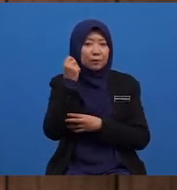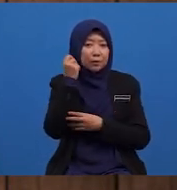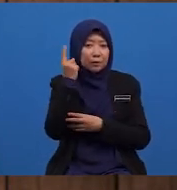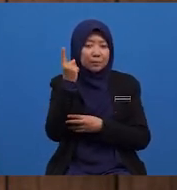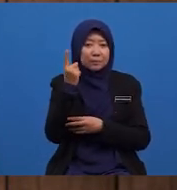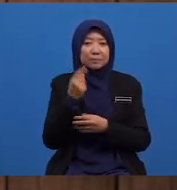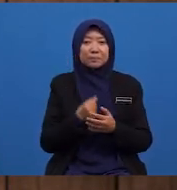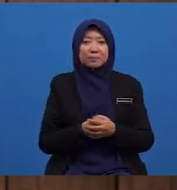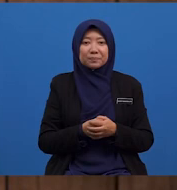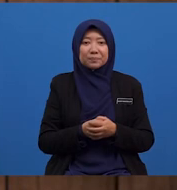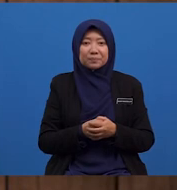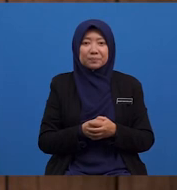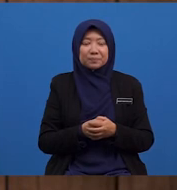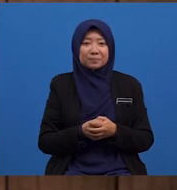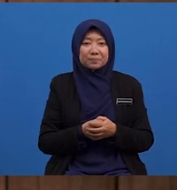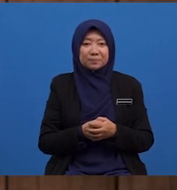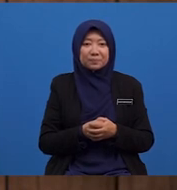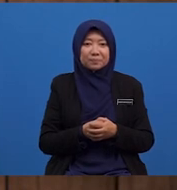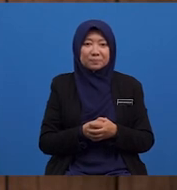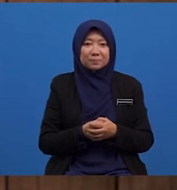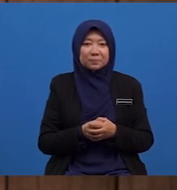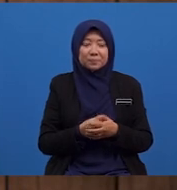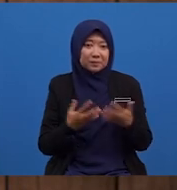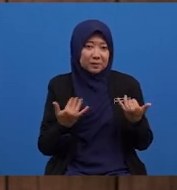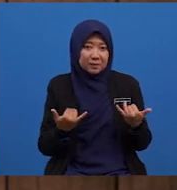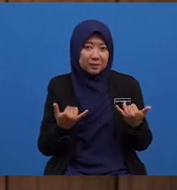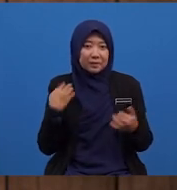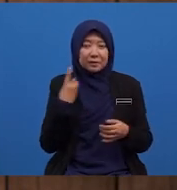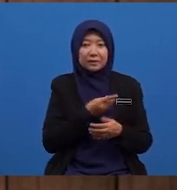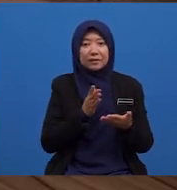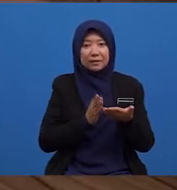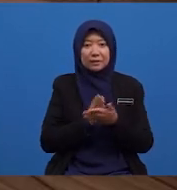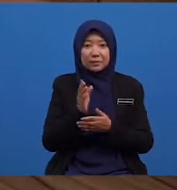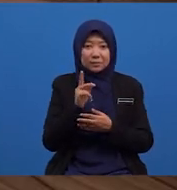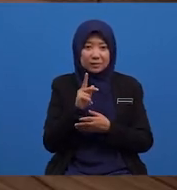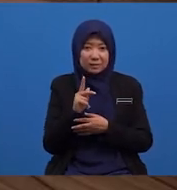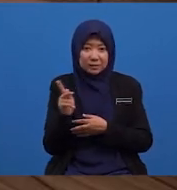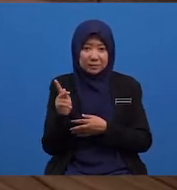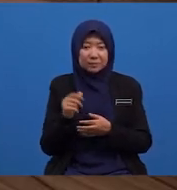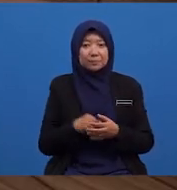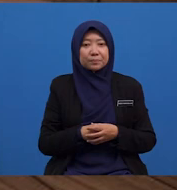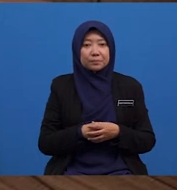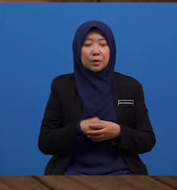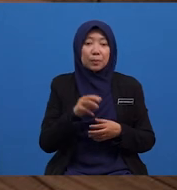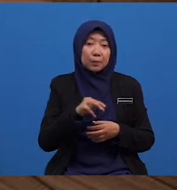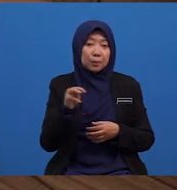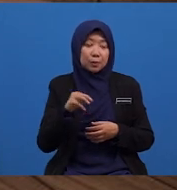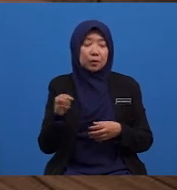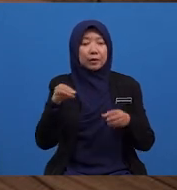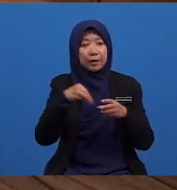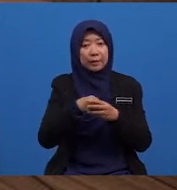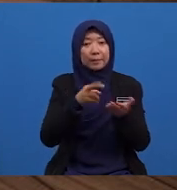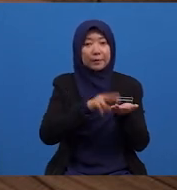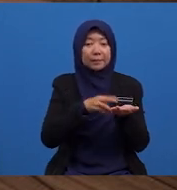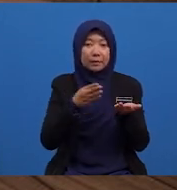penerangan cikgu setakat ini. Mari kita teruskan. Murid-murid, dalam peribahasa,